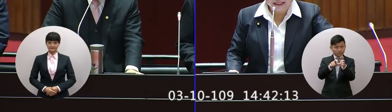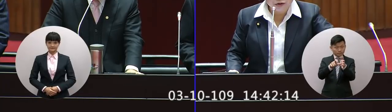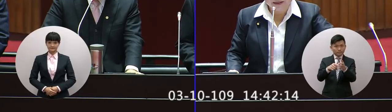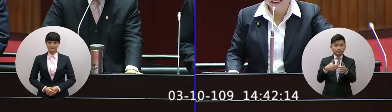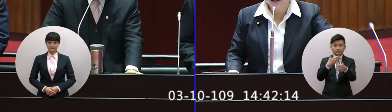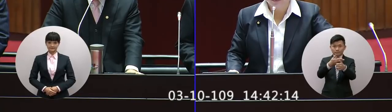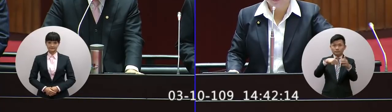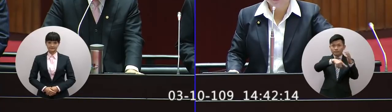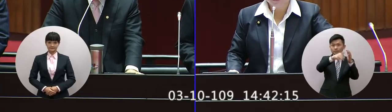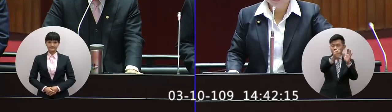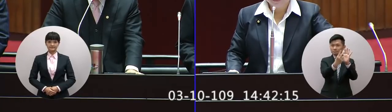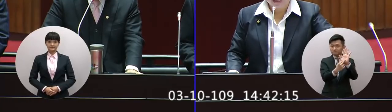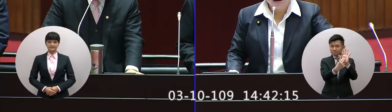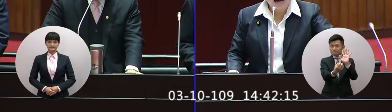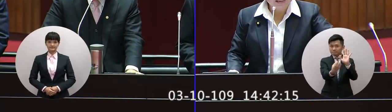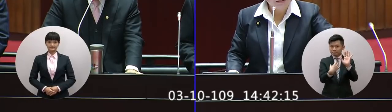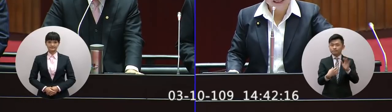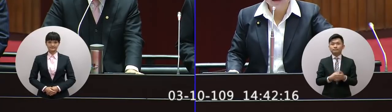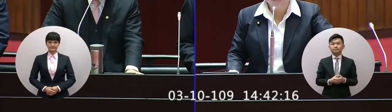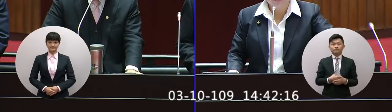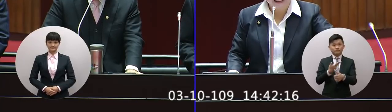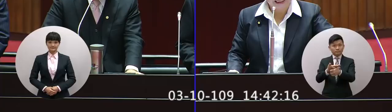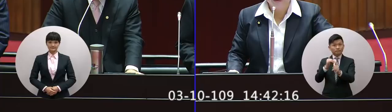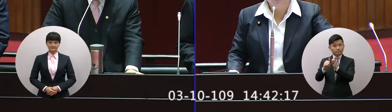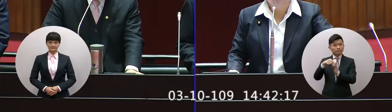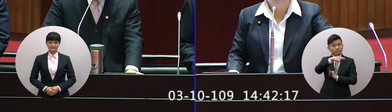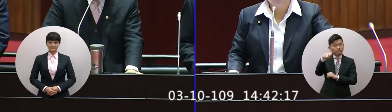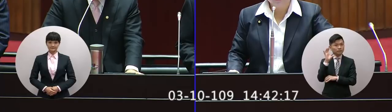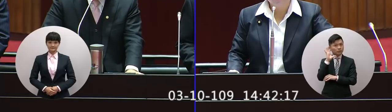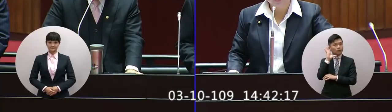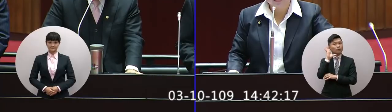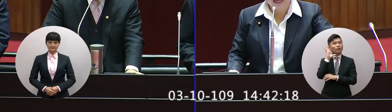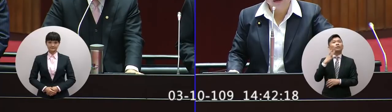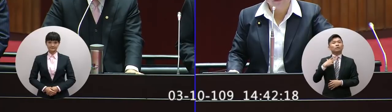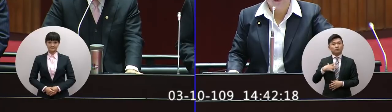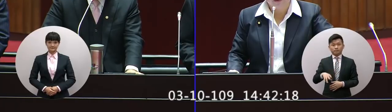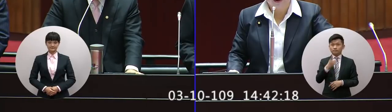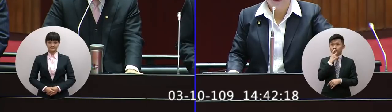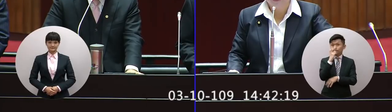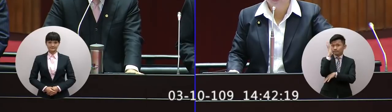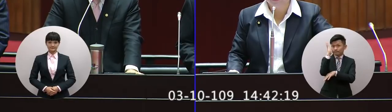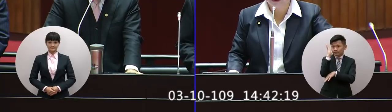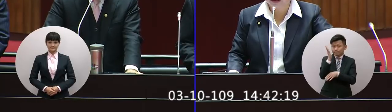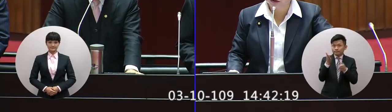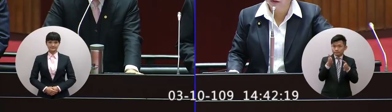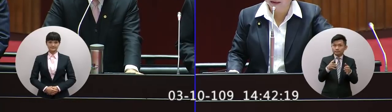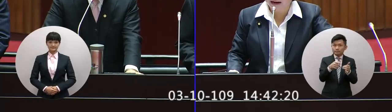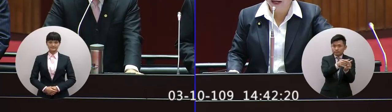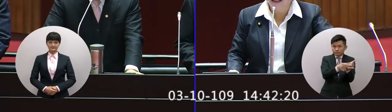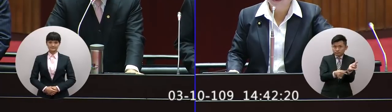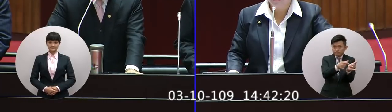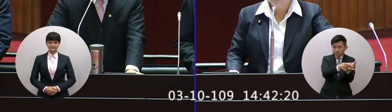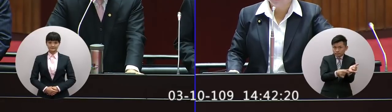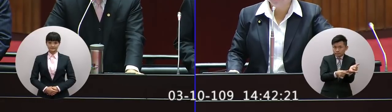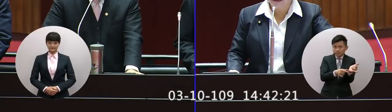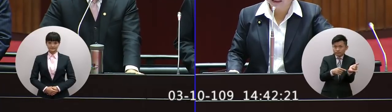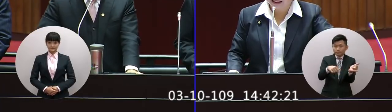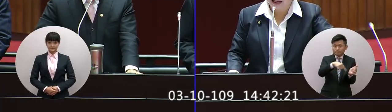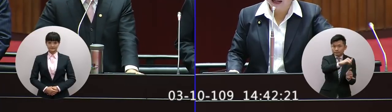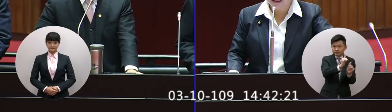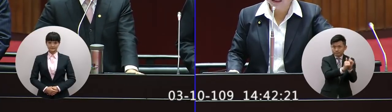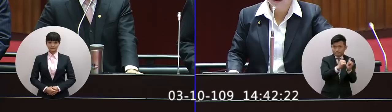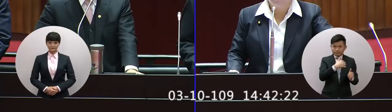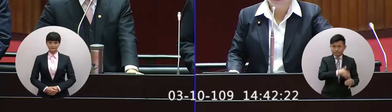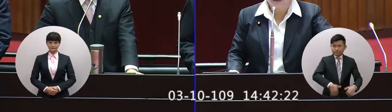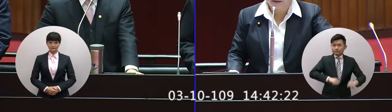让院长您说明清楚，也要让社会大众去听清楚，到底中央政府对于中部地区、中台湾人民